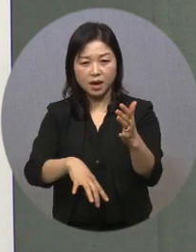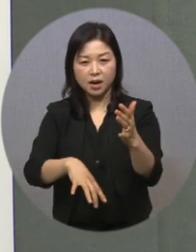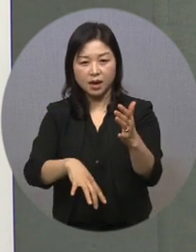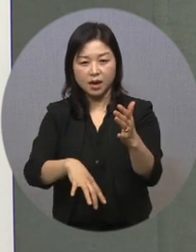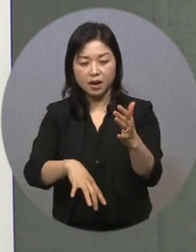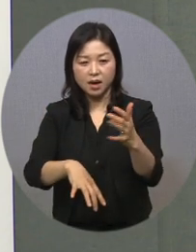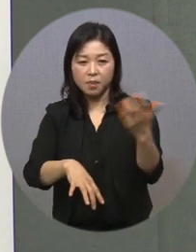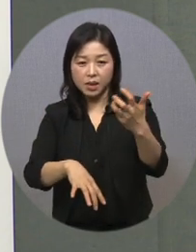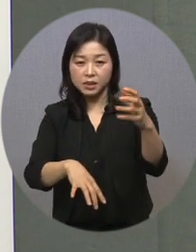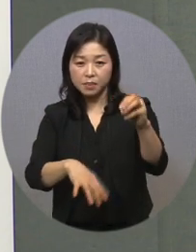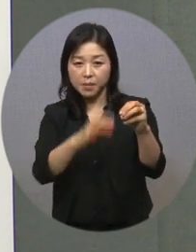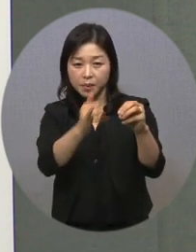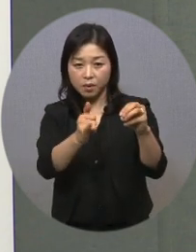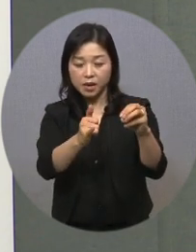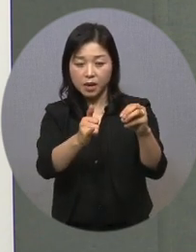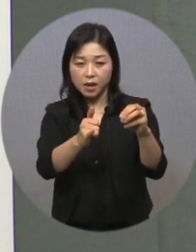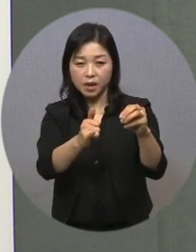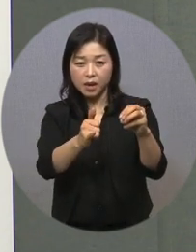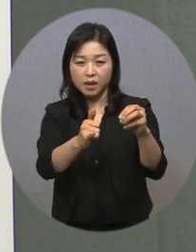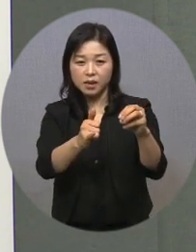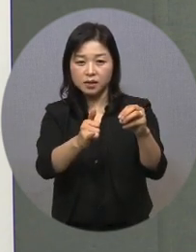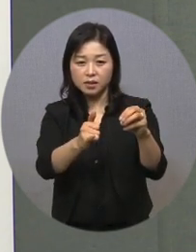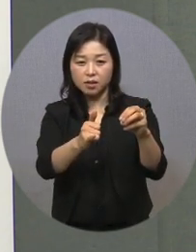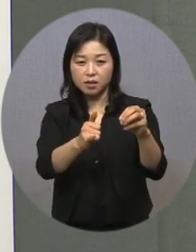80만의 주민세가 들어오는 거고